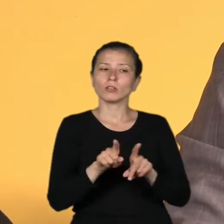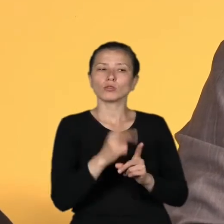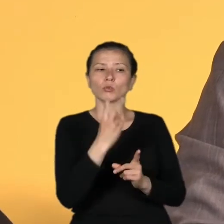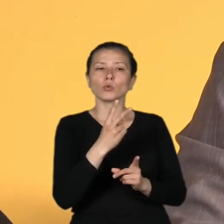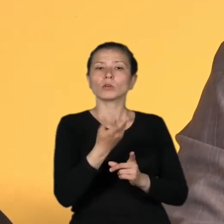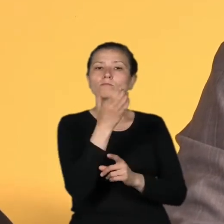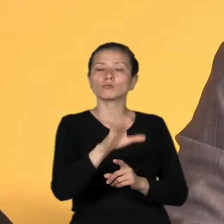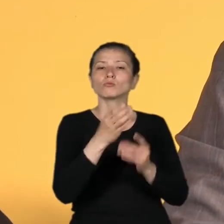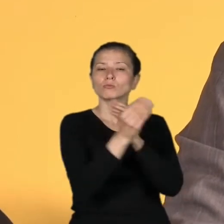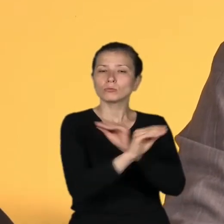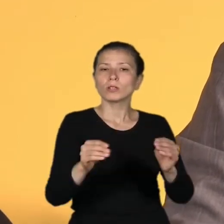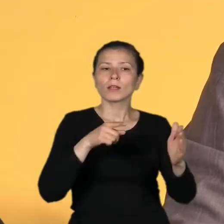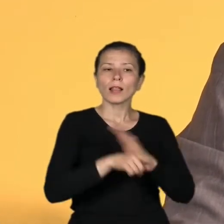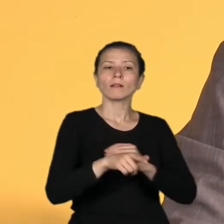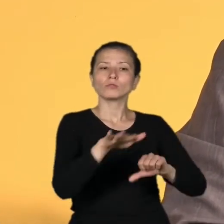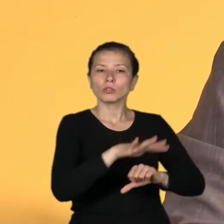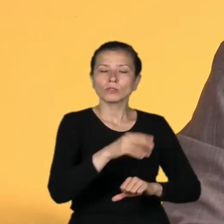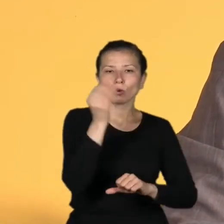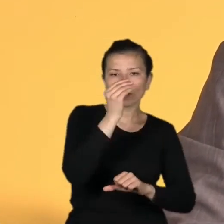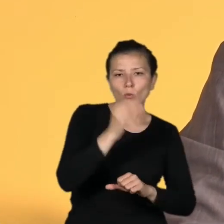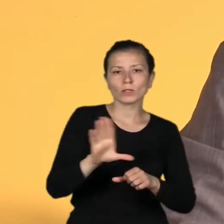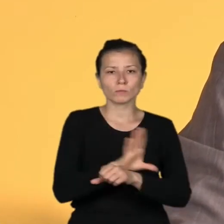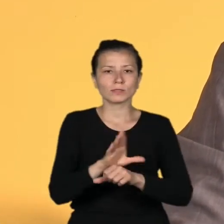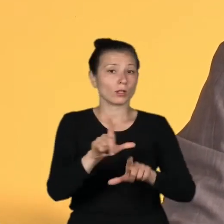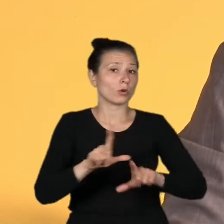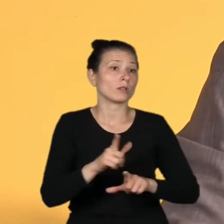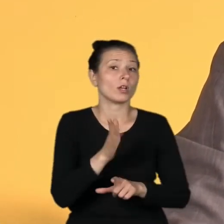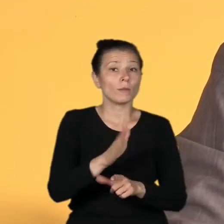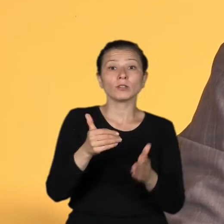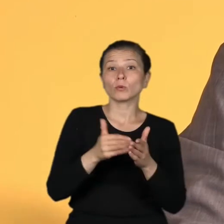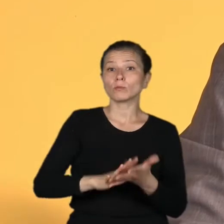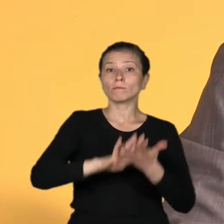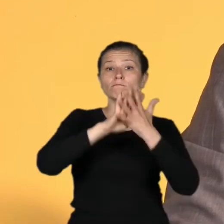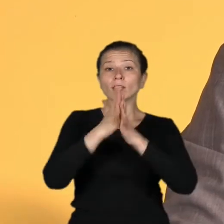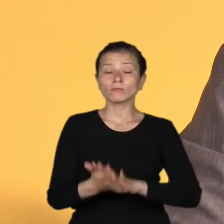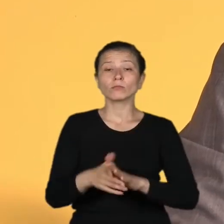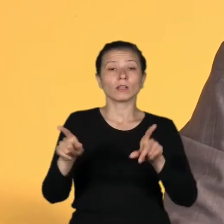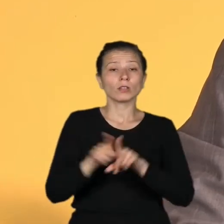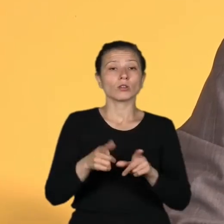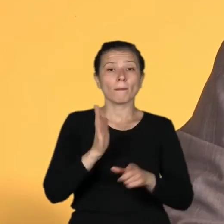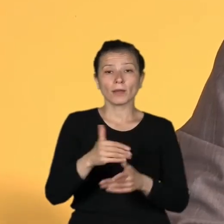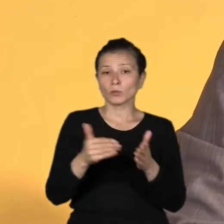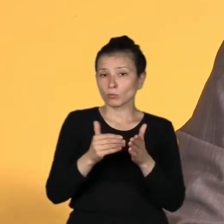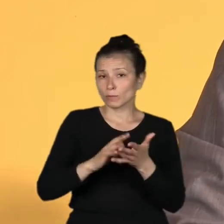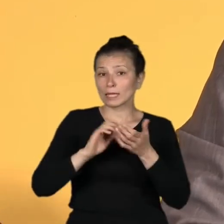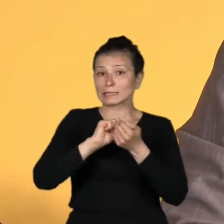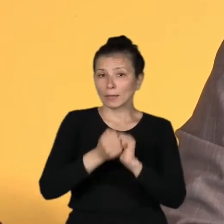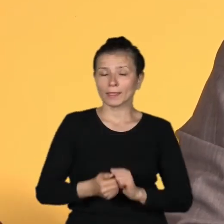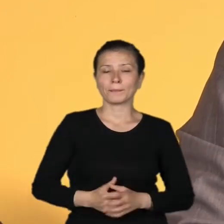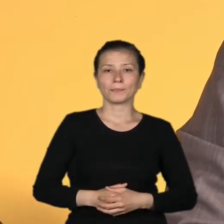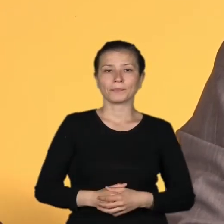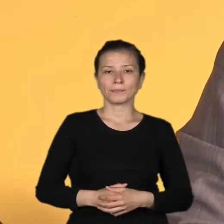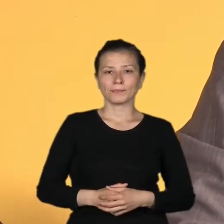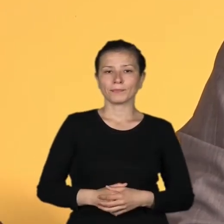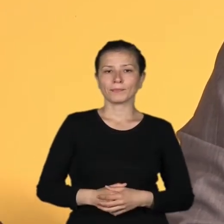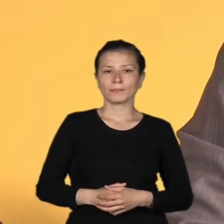nauki, do lokalnego biznesu, że będzie potrzebna pewna transformacja i pewna zmiana. I